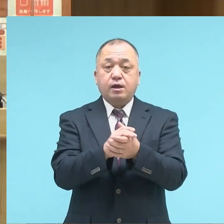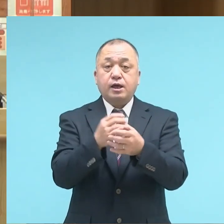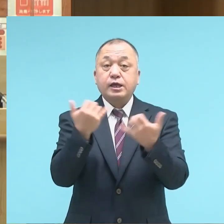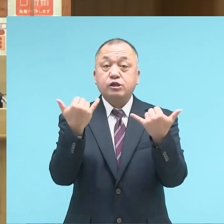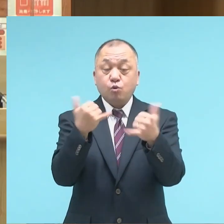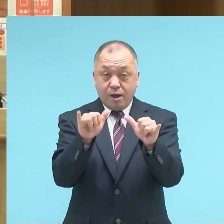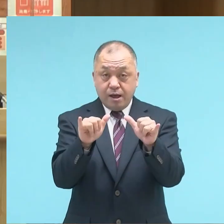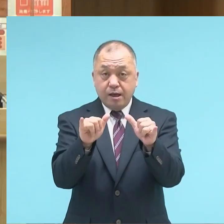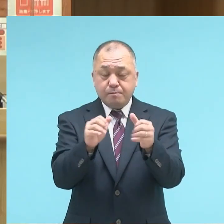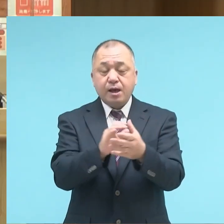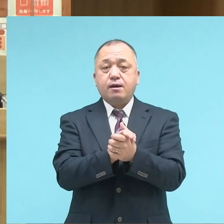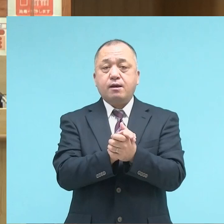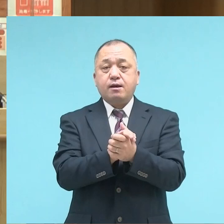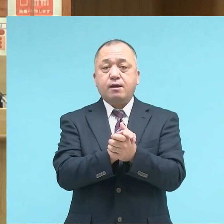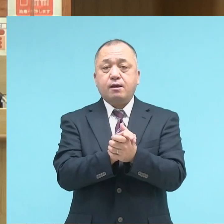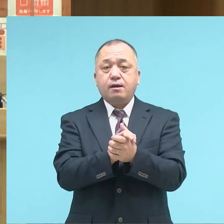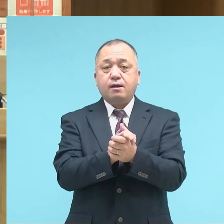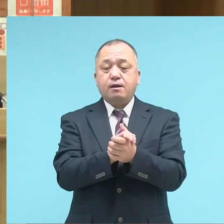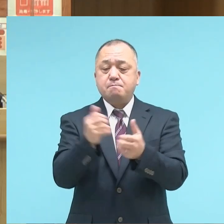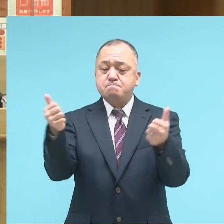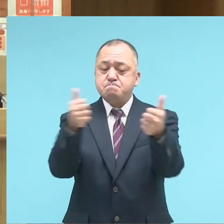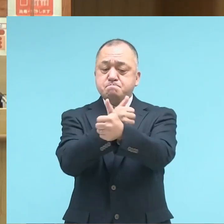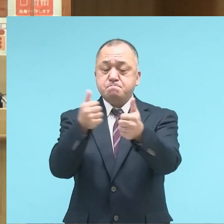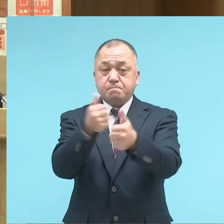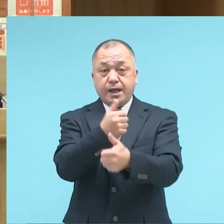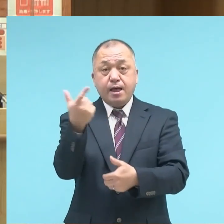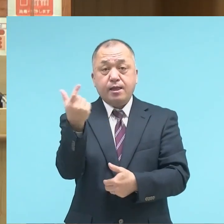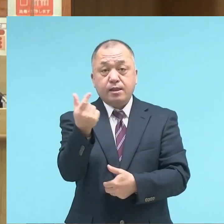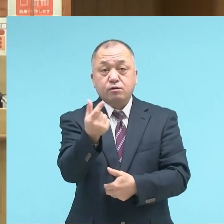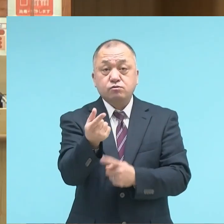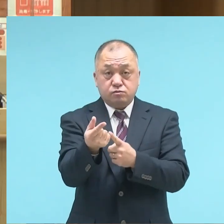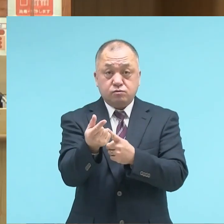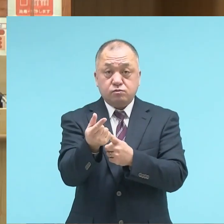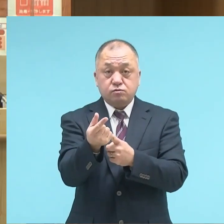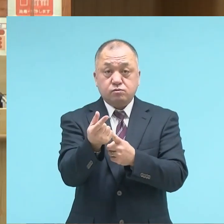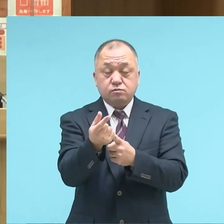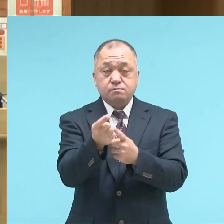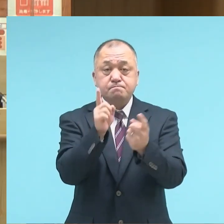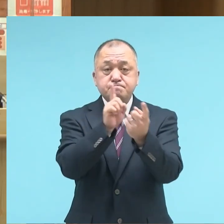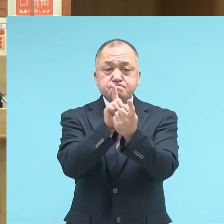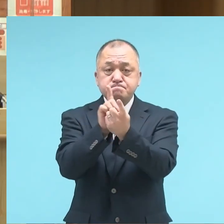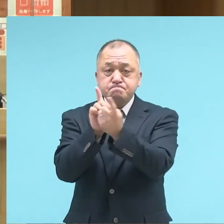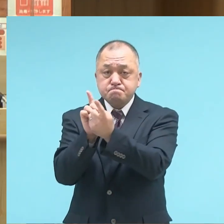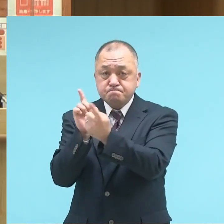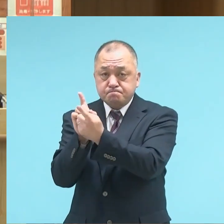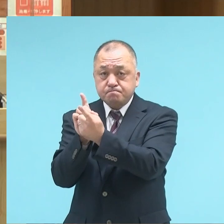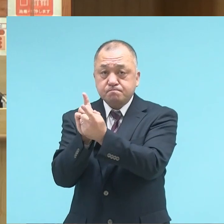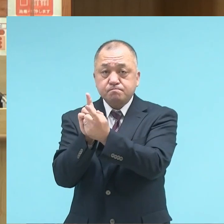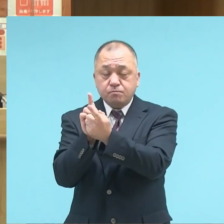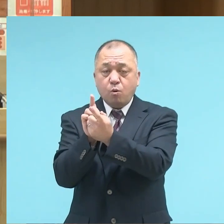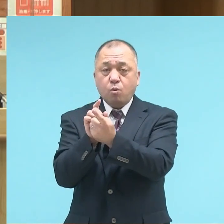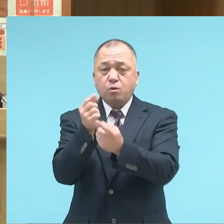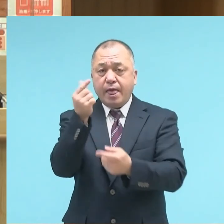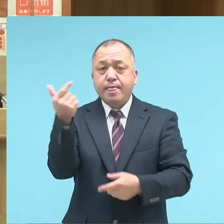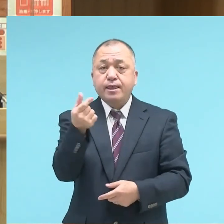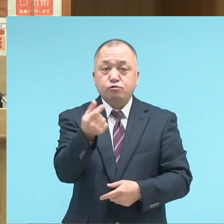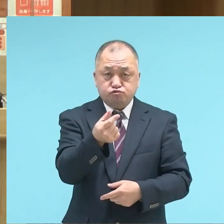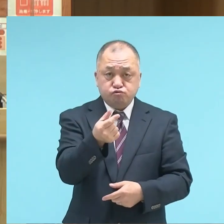が、いわゆる減少してですね、そういった接触の機会も結果として減っていく中